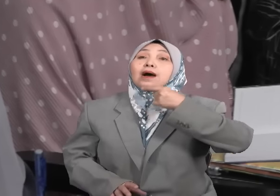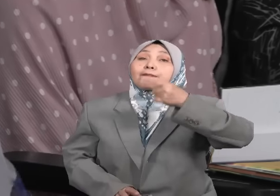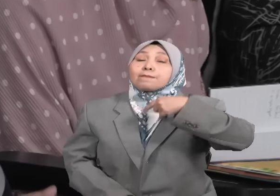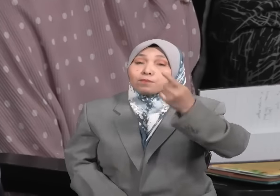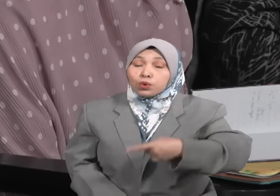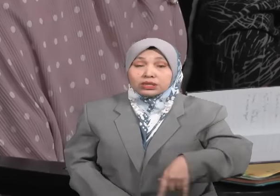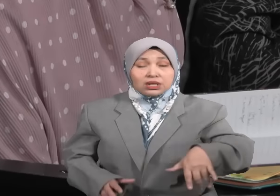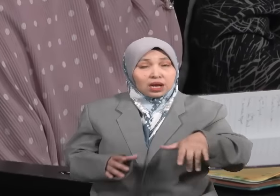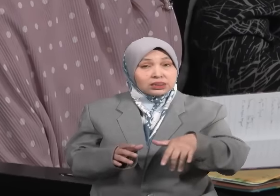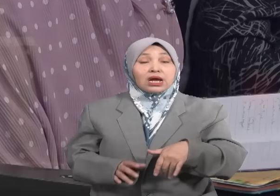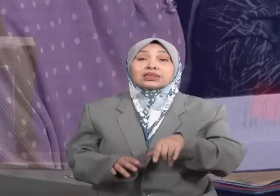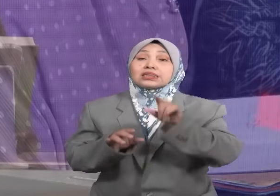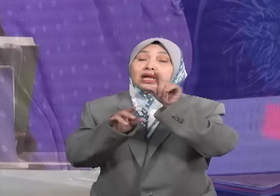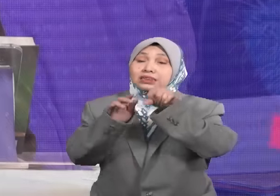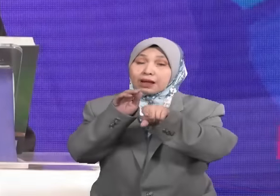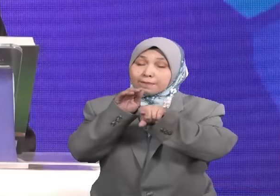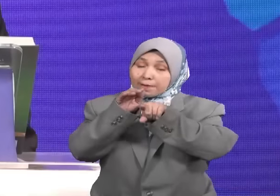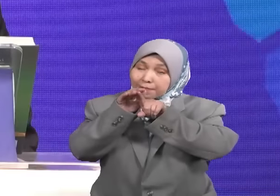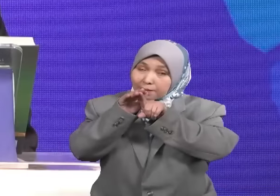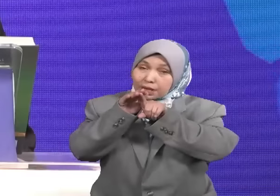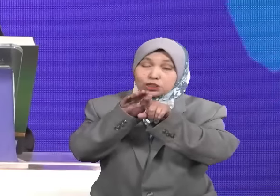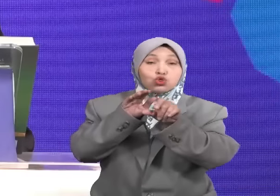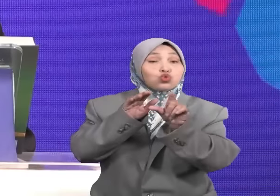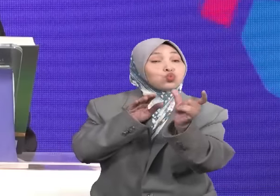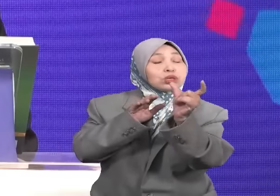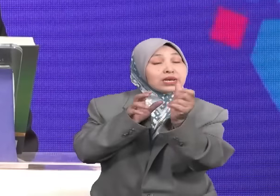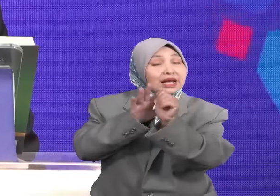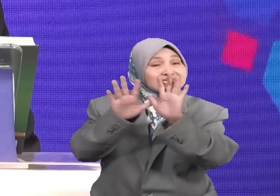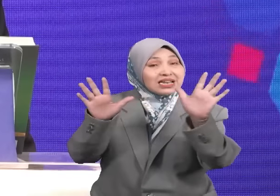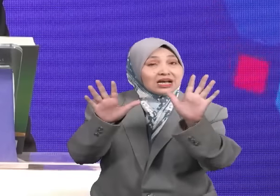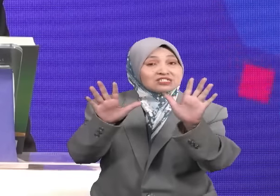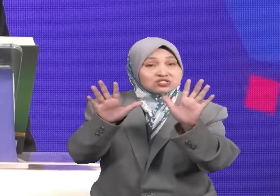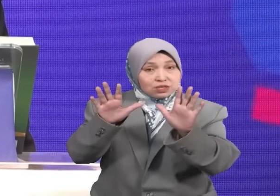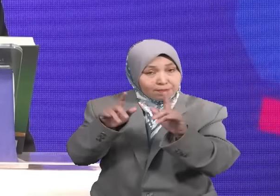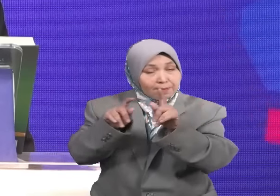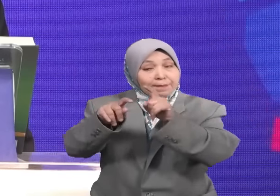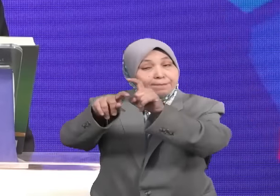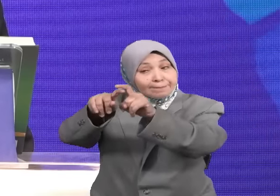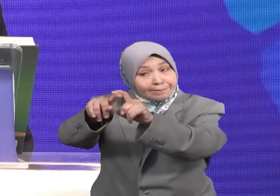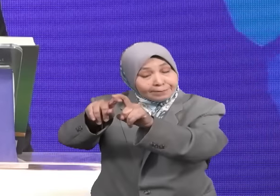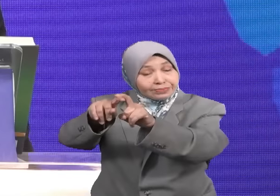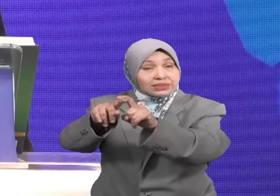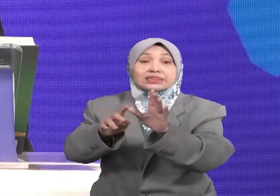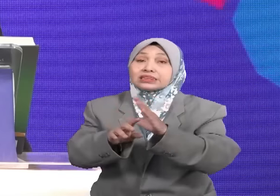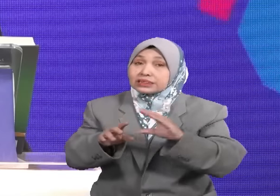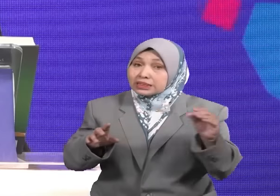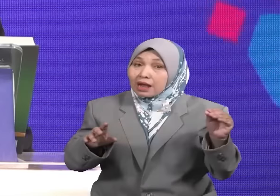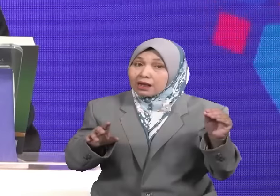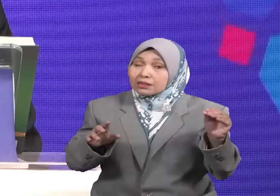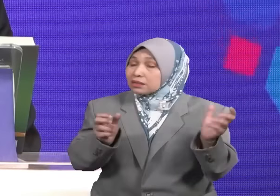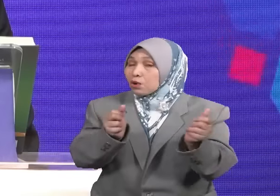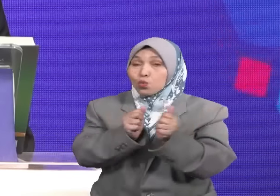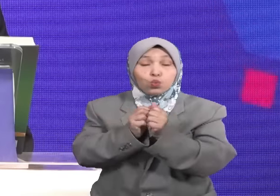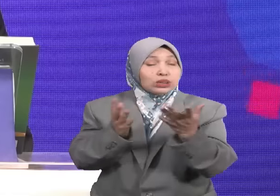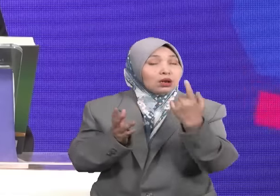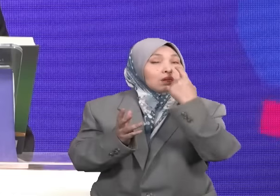cara menekan hujung lidah ke makhraj nun dengan jelas, berpaut tu kan. Dan tanpa dengung